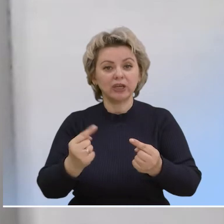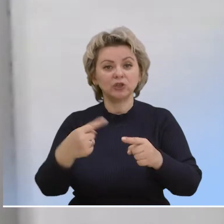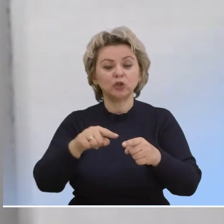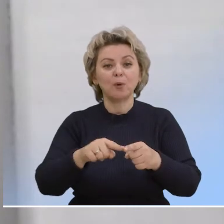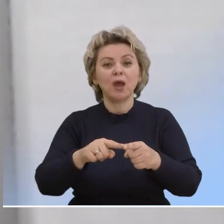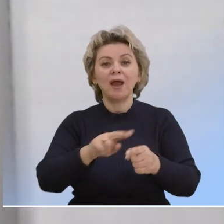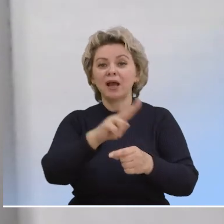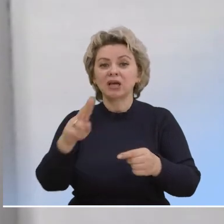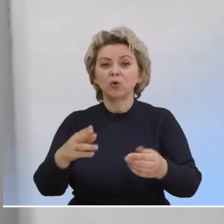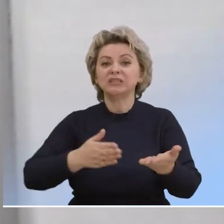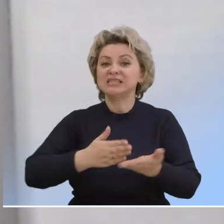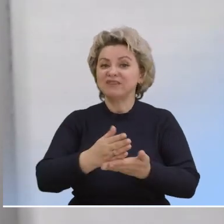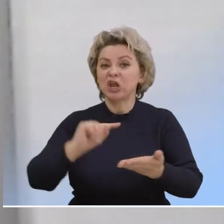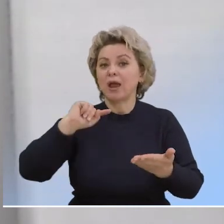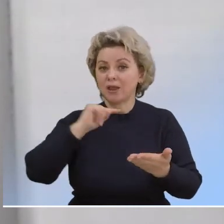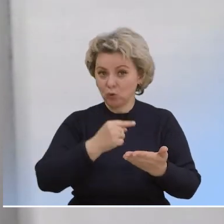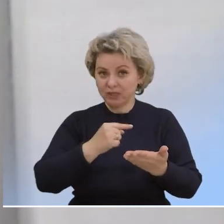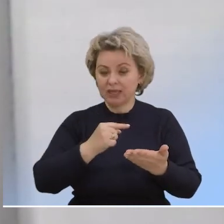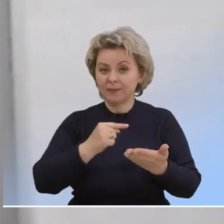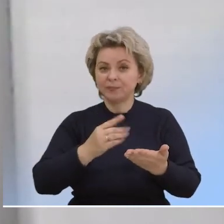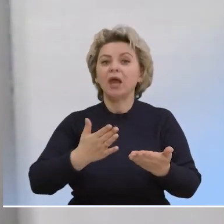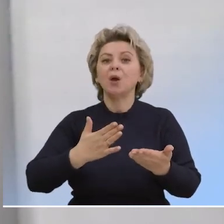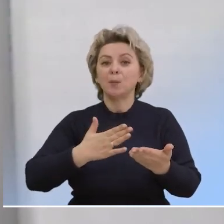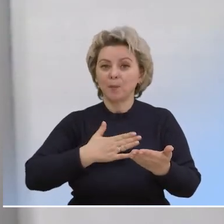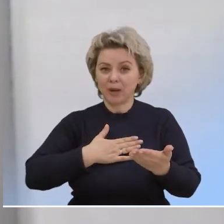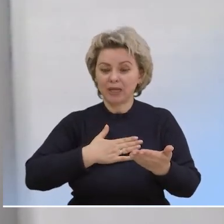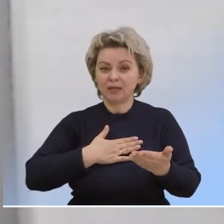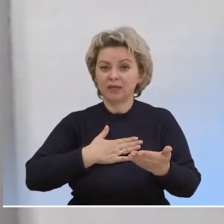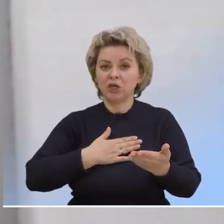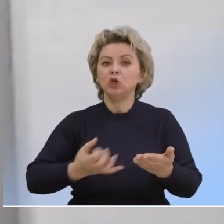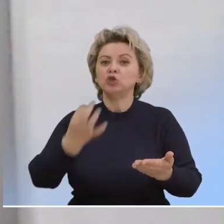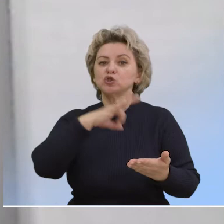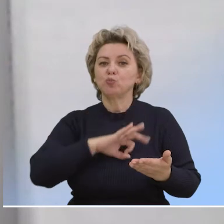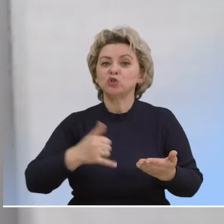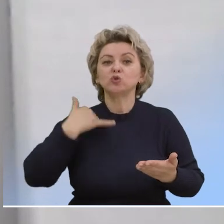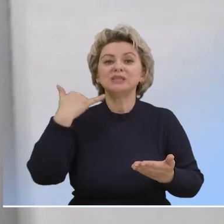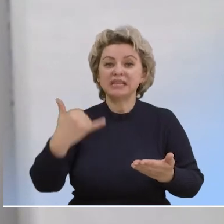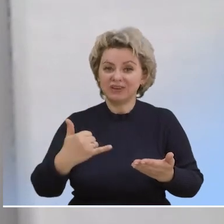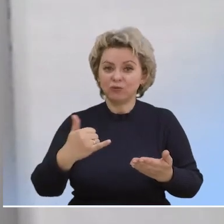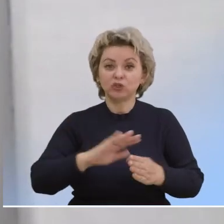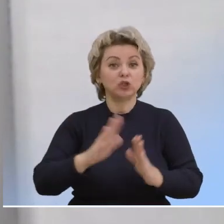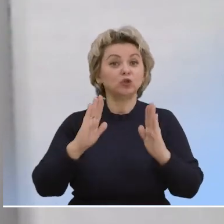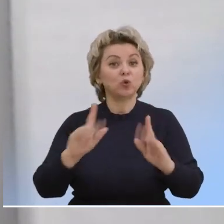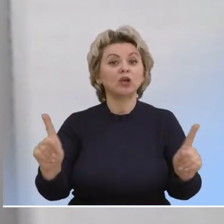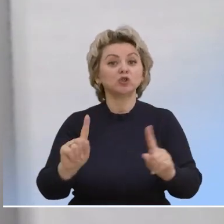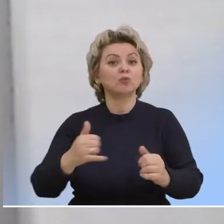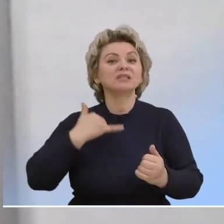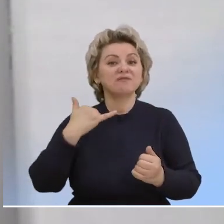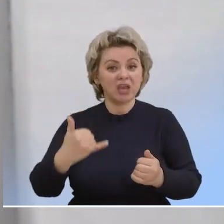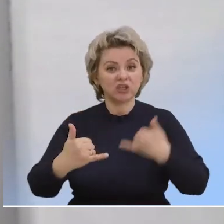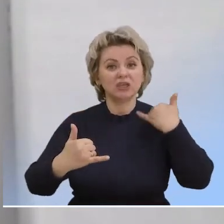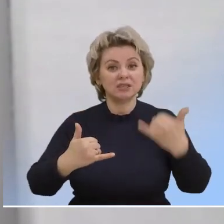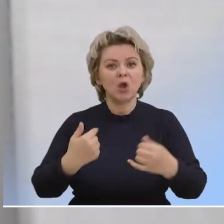рынку или к какой-то конкретной сфере экономики. Мы используем телефоны не только, чтобы звонить,